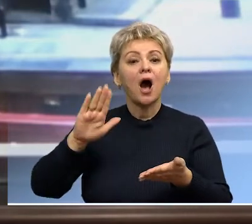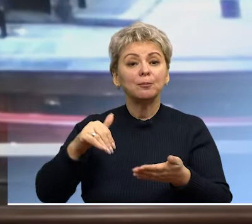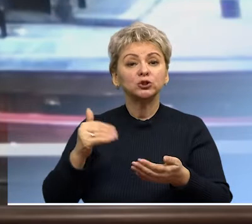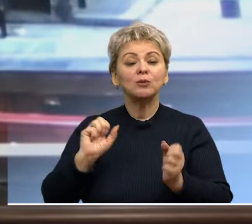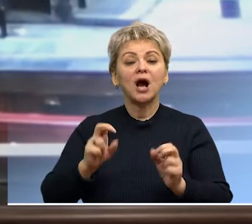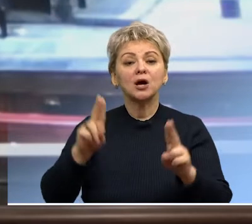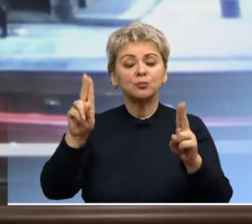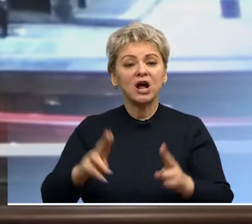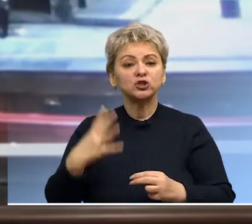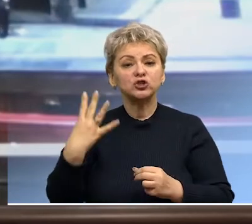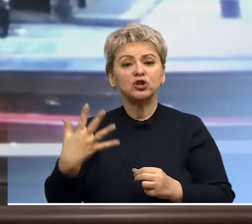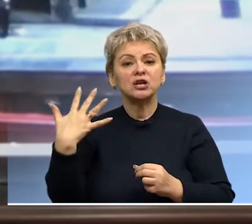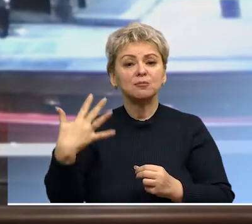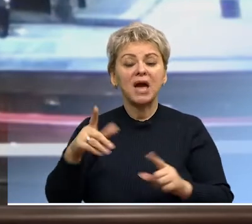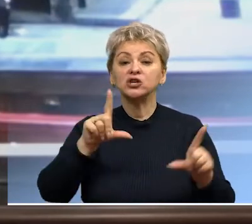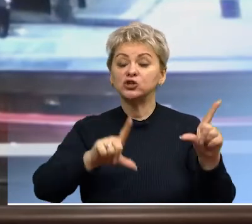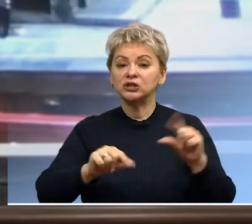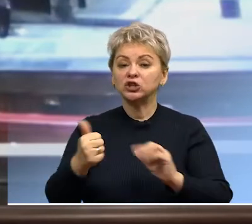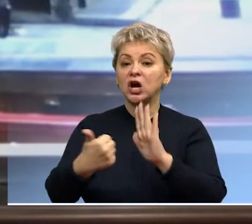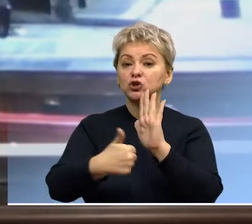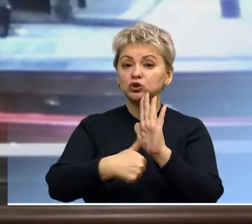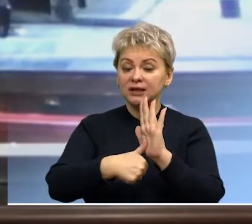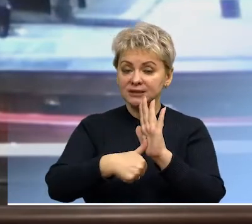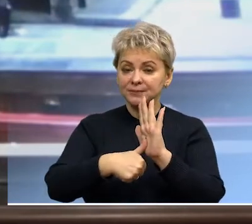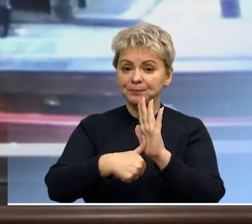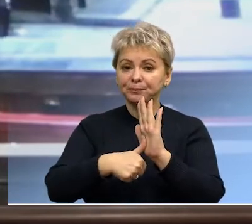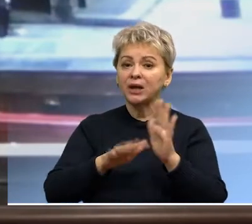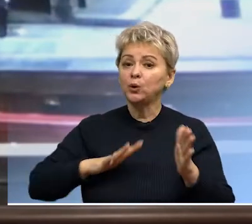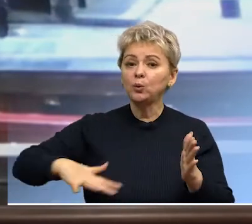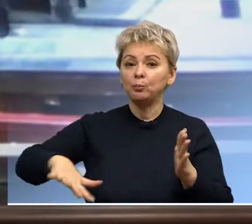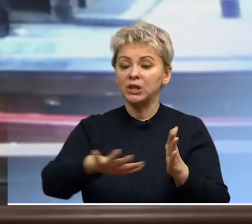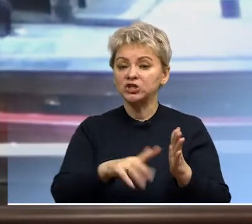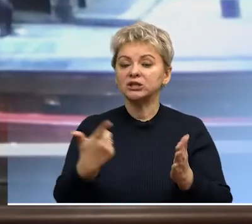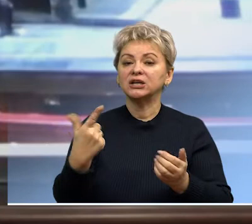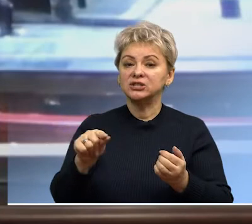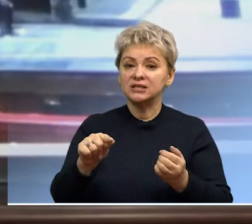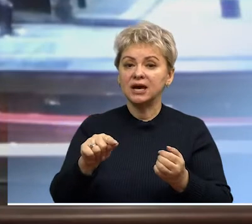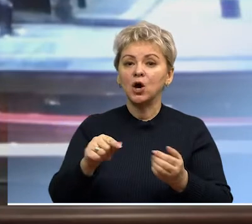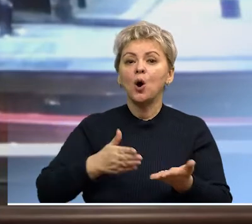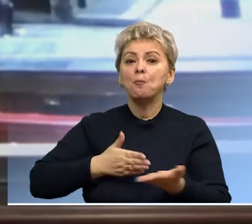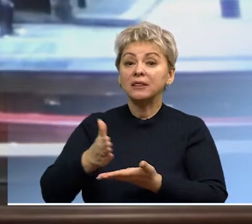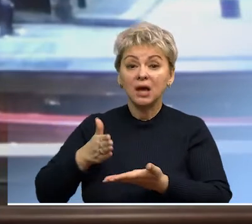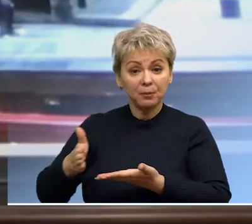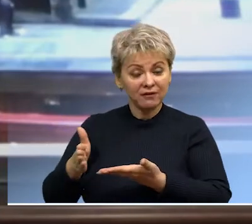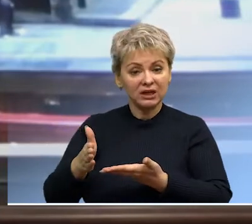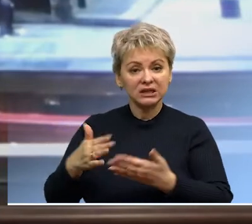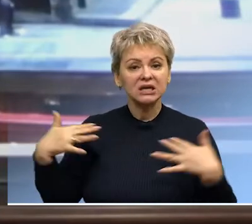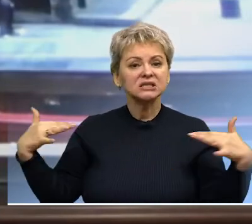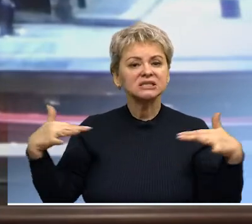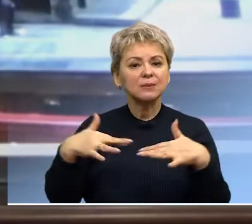а потом, как правило, 4, 5, иногда 6 площадок, где по